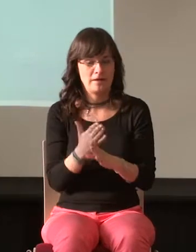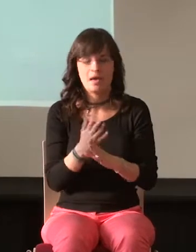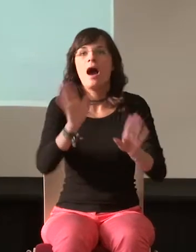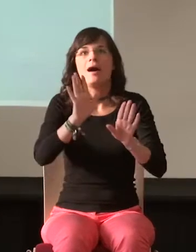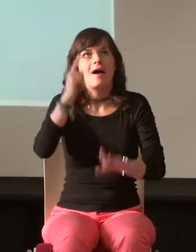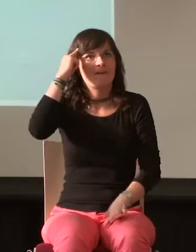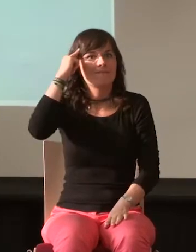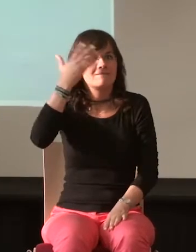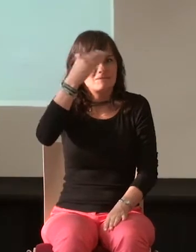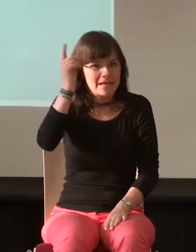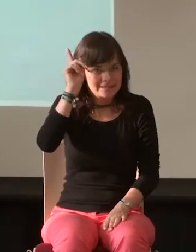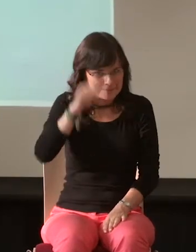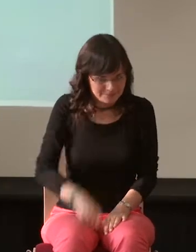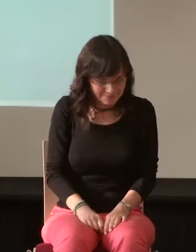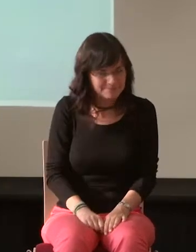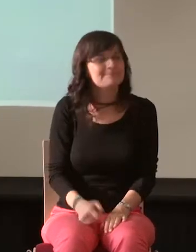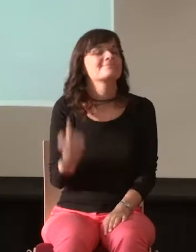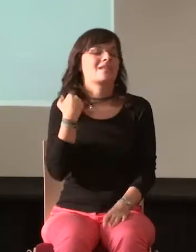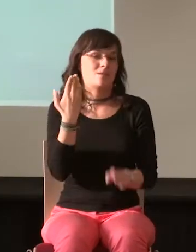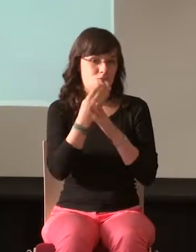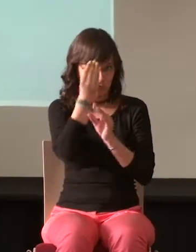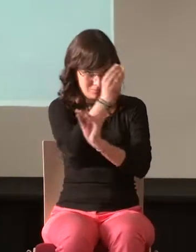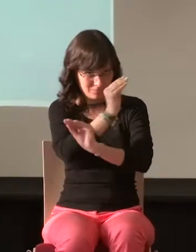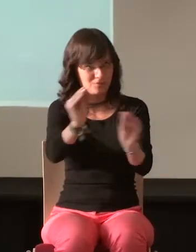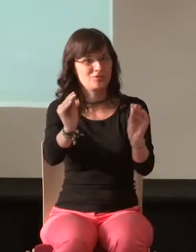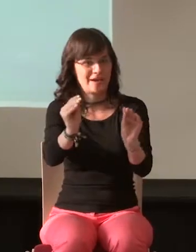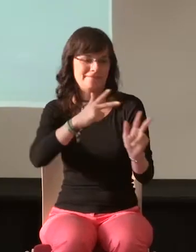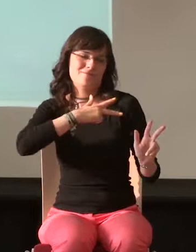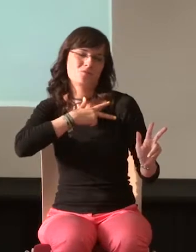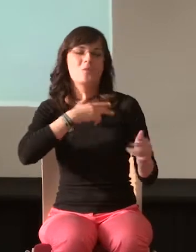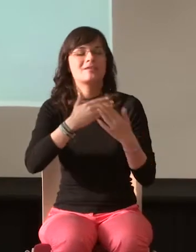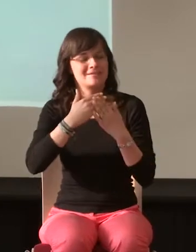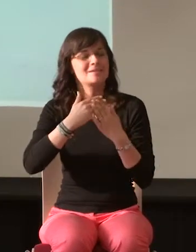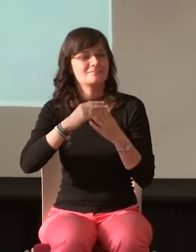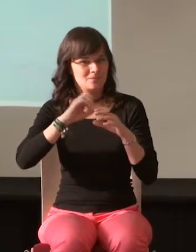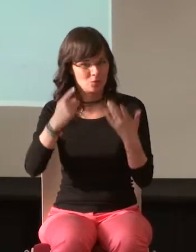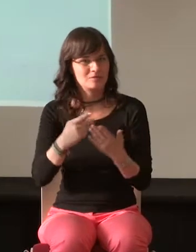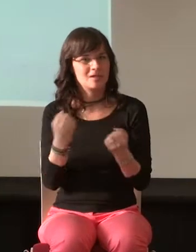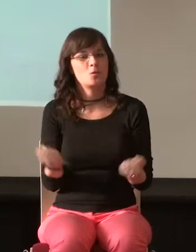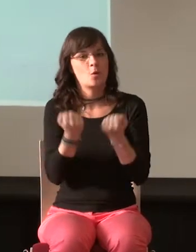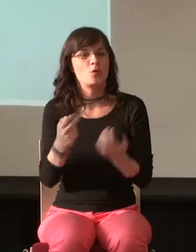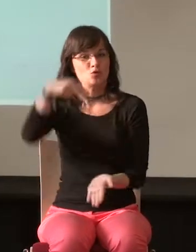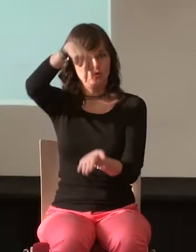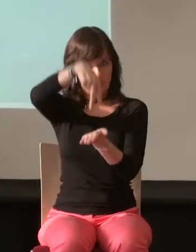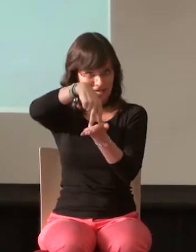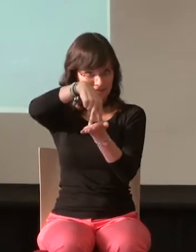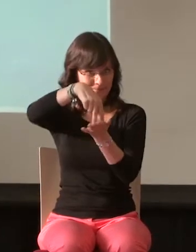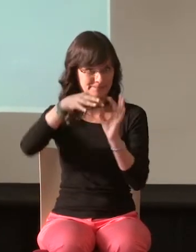Sache habe ich vergessen, das hatte ich ja schon angedeutet, das will ich natürlich auch einlösen, und zwar Übungen im Stand, ganz kurz,